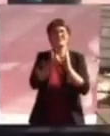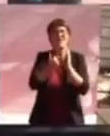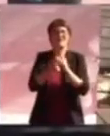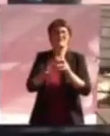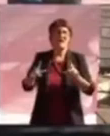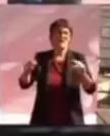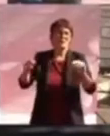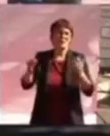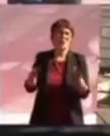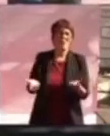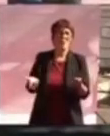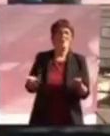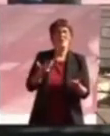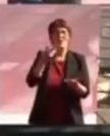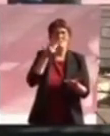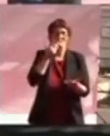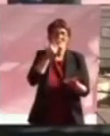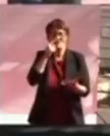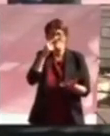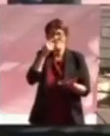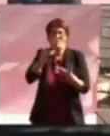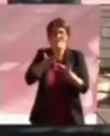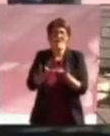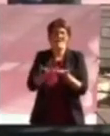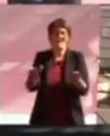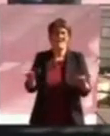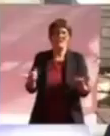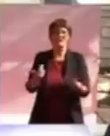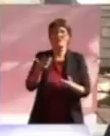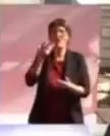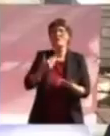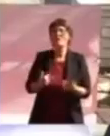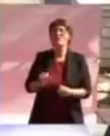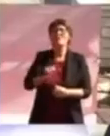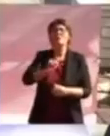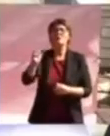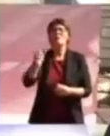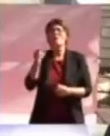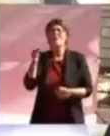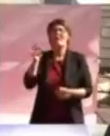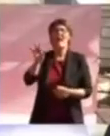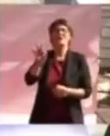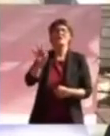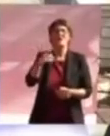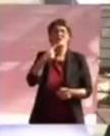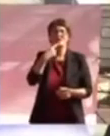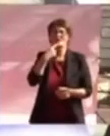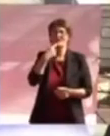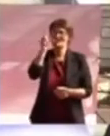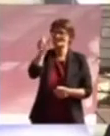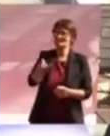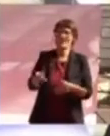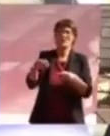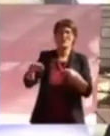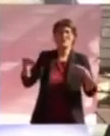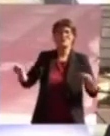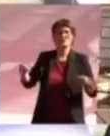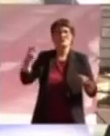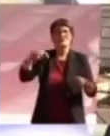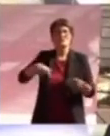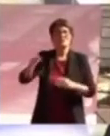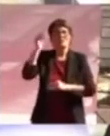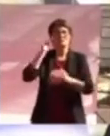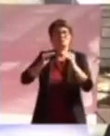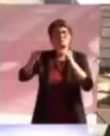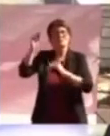vogliamo mettere al centro il professionista valorizzarlo sia per le competenze acquisite sia per la complessità organizzativa